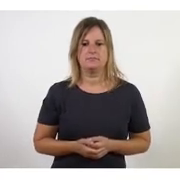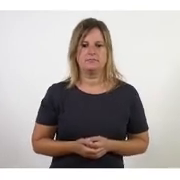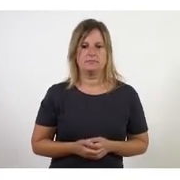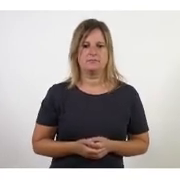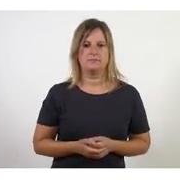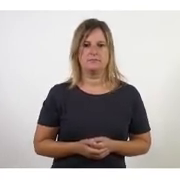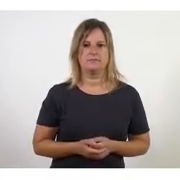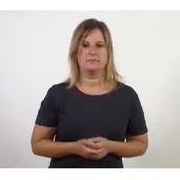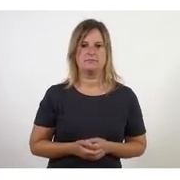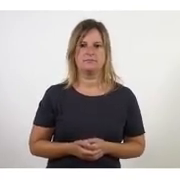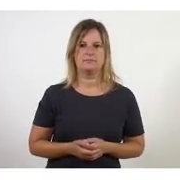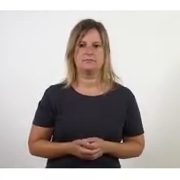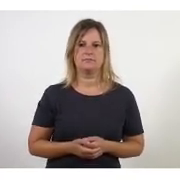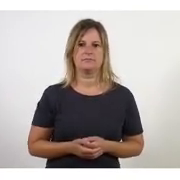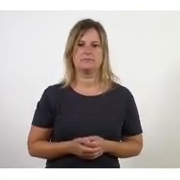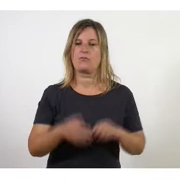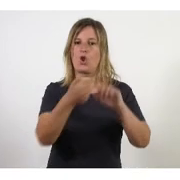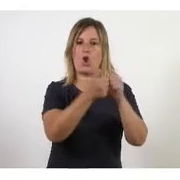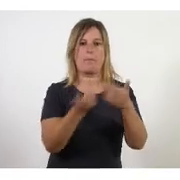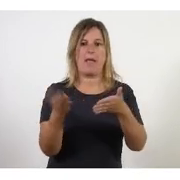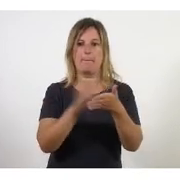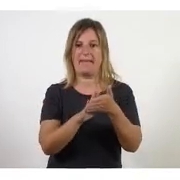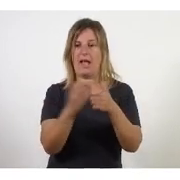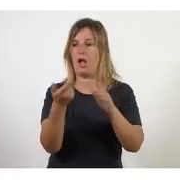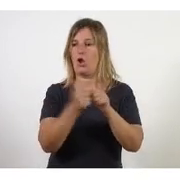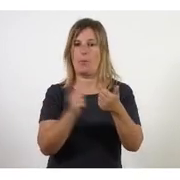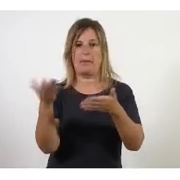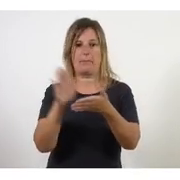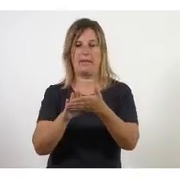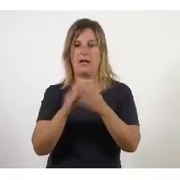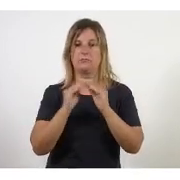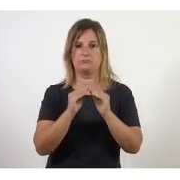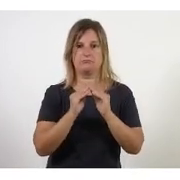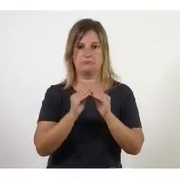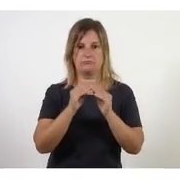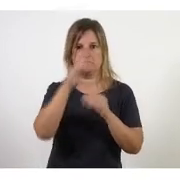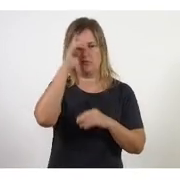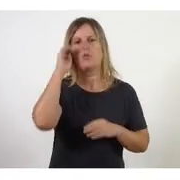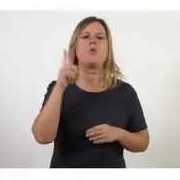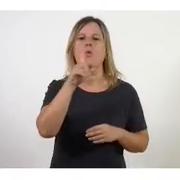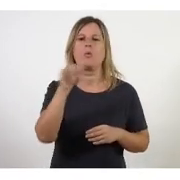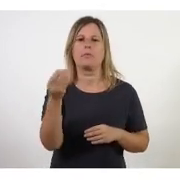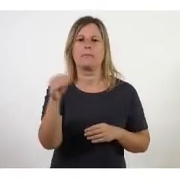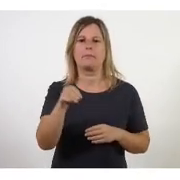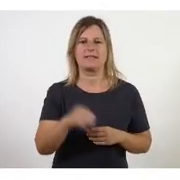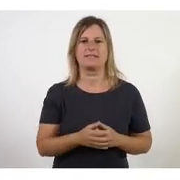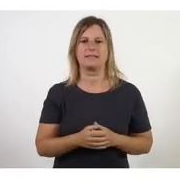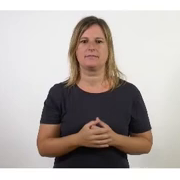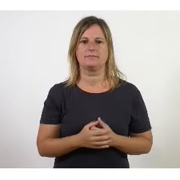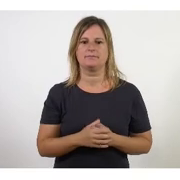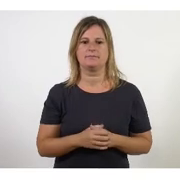aquests subtítols, es copiar, enganxar i anar col·locant al costat. Vale? Tornaré a fer una vegada més, perquè ningú se'm